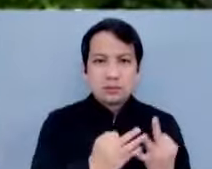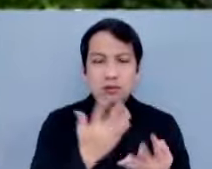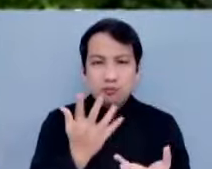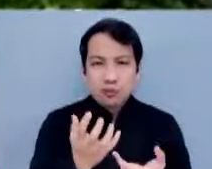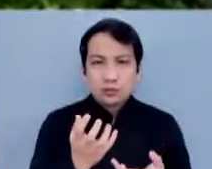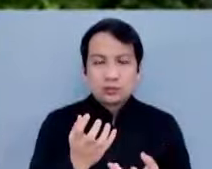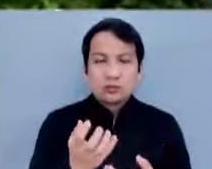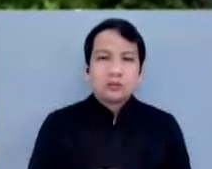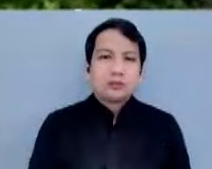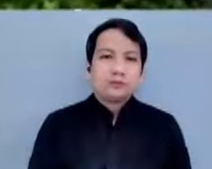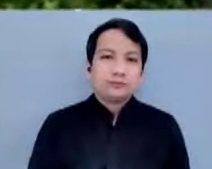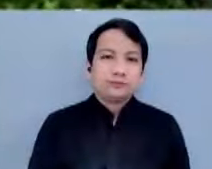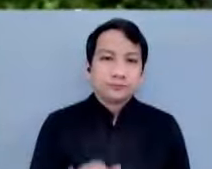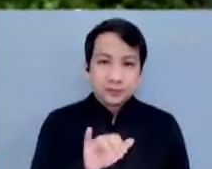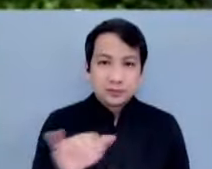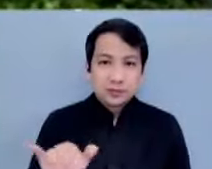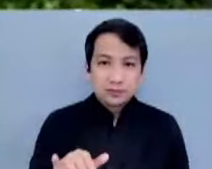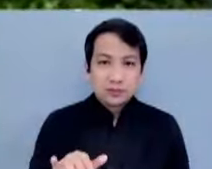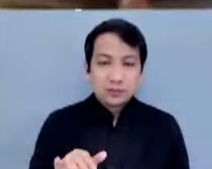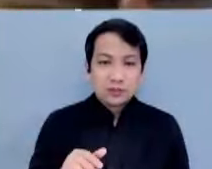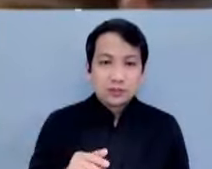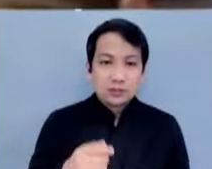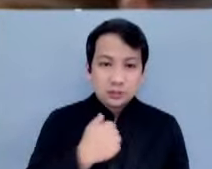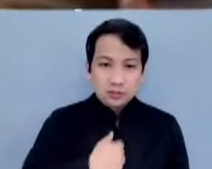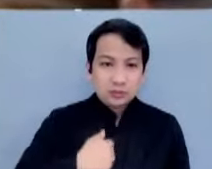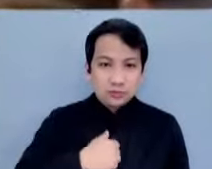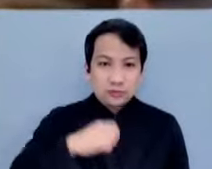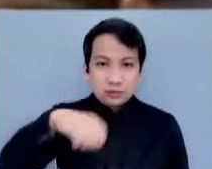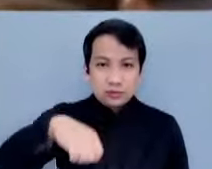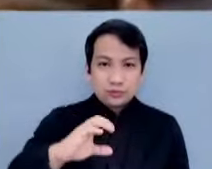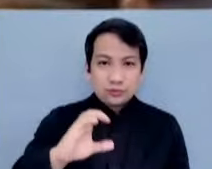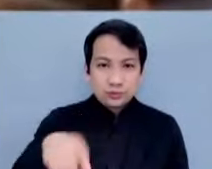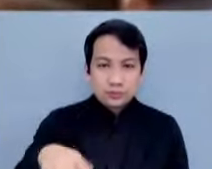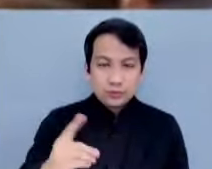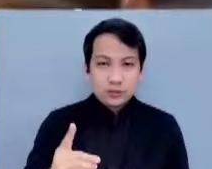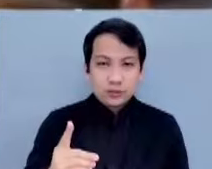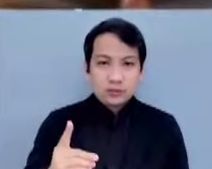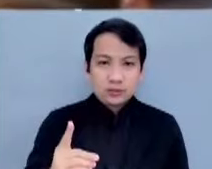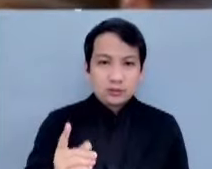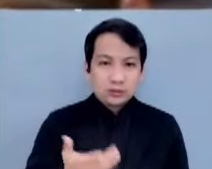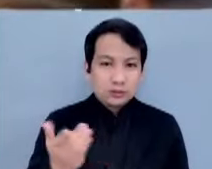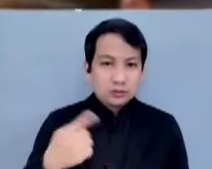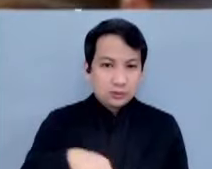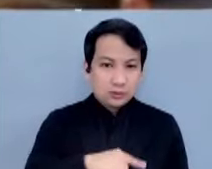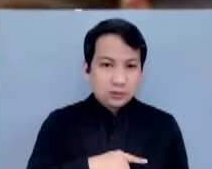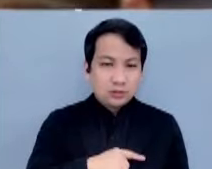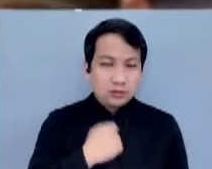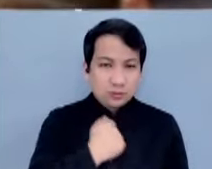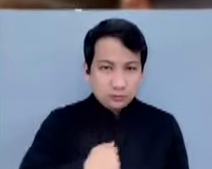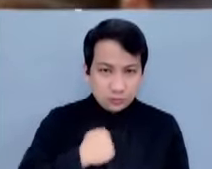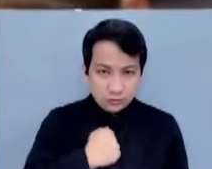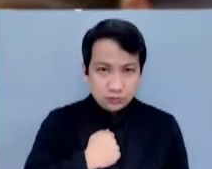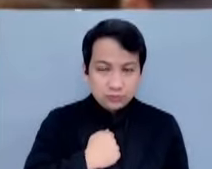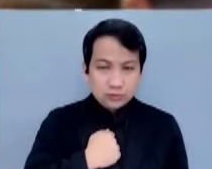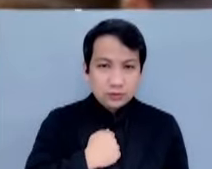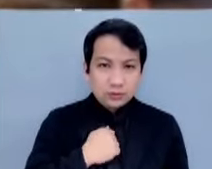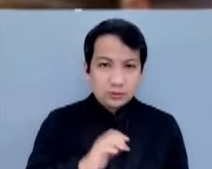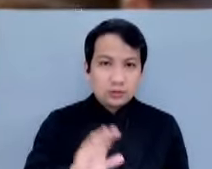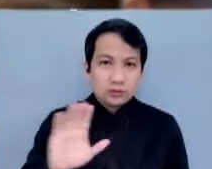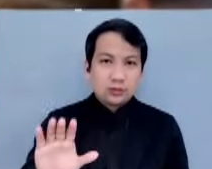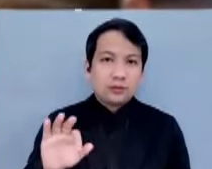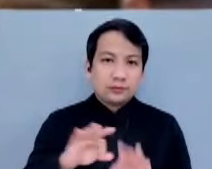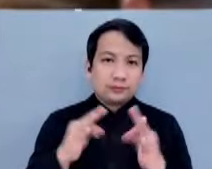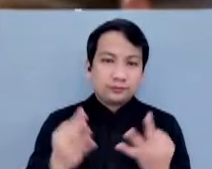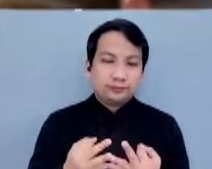niya, nag-sorry ang Quezon City Police District. Tayo ito sa pusong hindi ng paumanhin sa lahat ng pamilya ng Gibbs, ganun